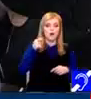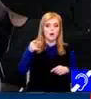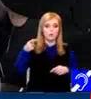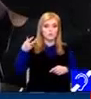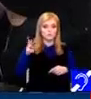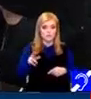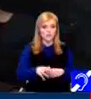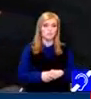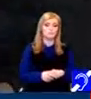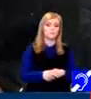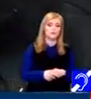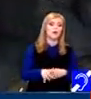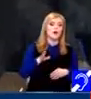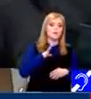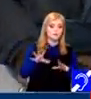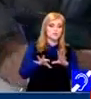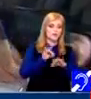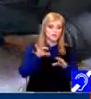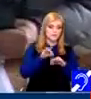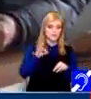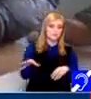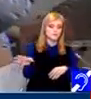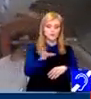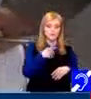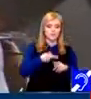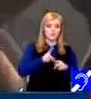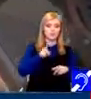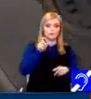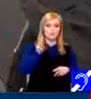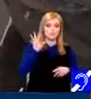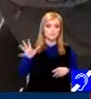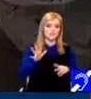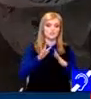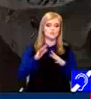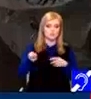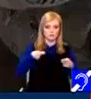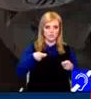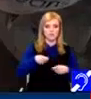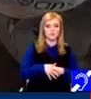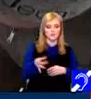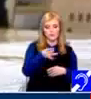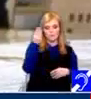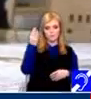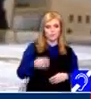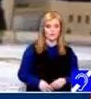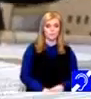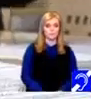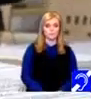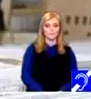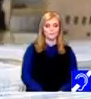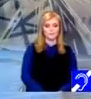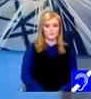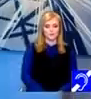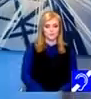a 105 persoane selectate obiectiv din toate cele 35 de unități administrative ale Republicii Moldova.